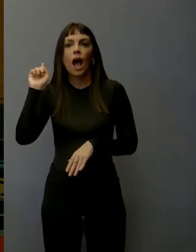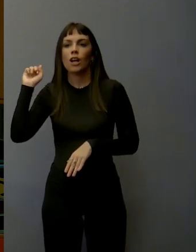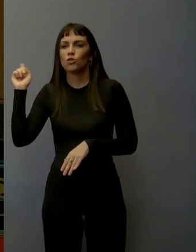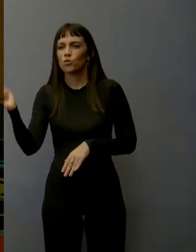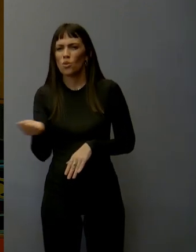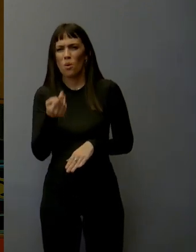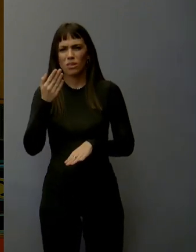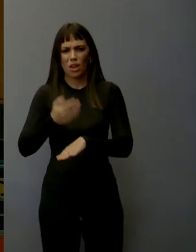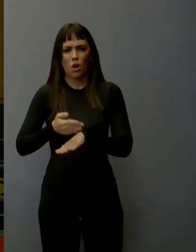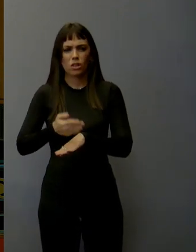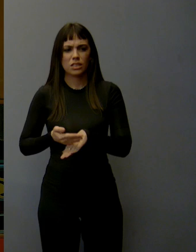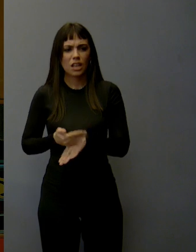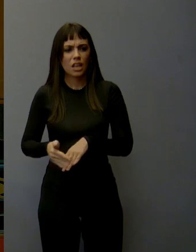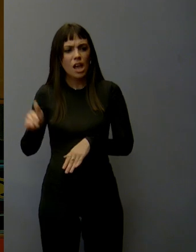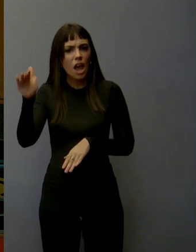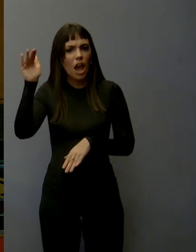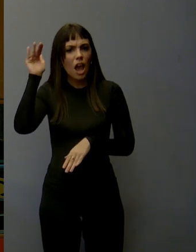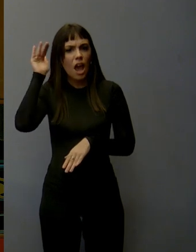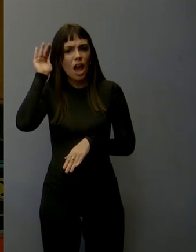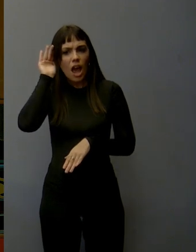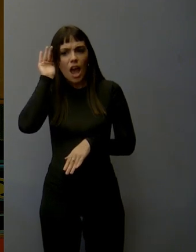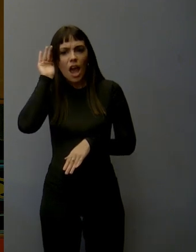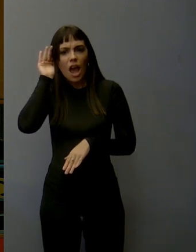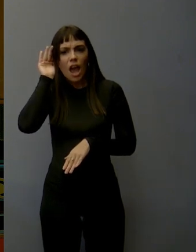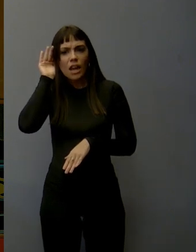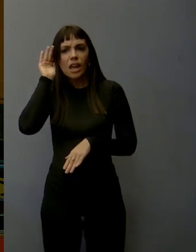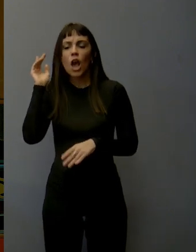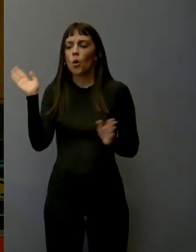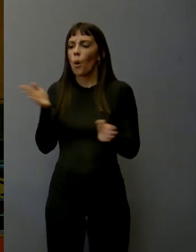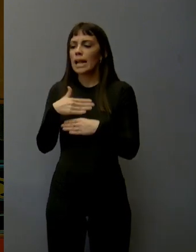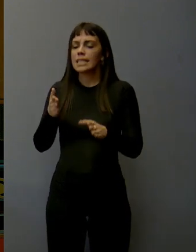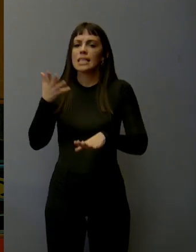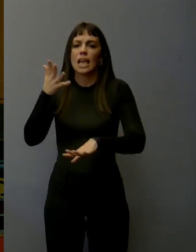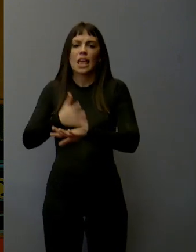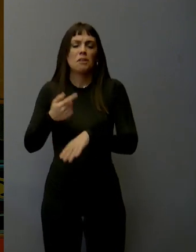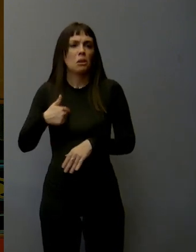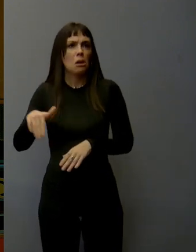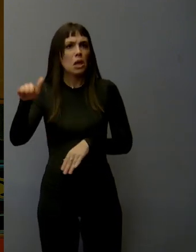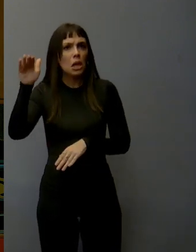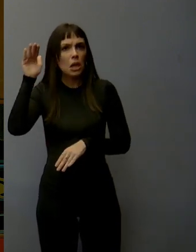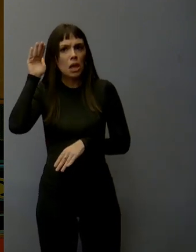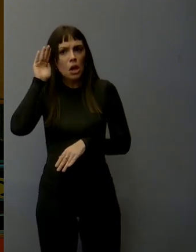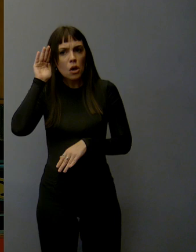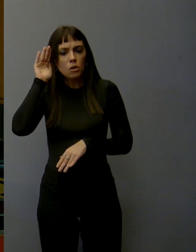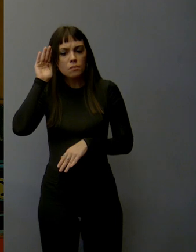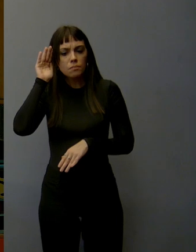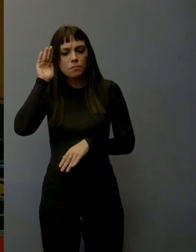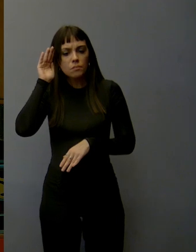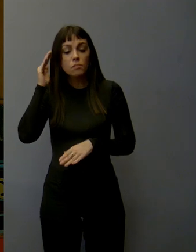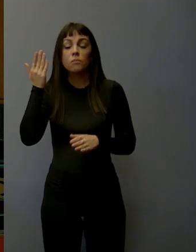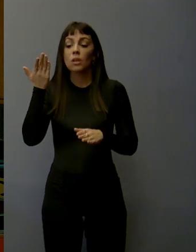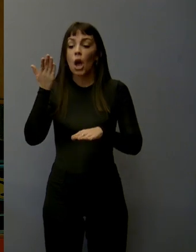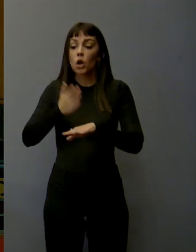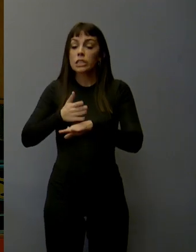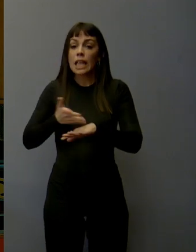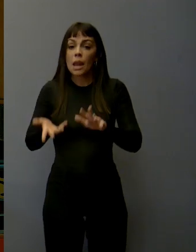consiglieri non ne ho mancato neanche un intervento la stanno la stanno ascoltando anche i consiglieri